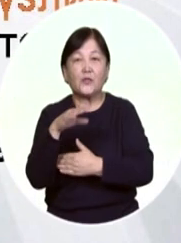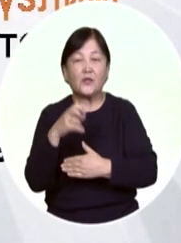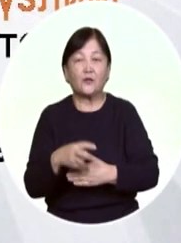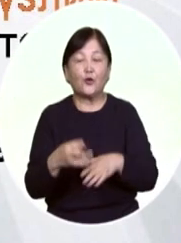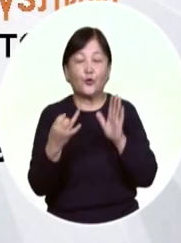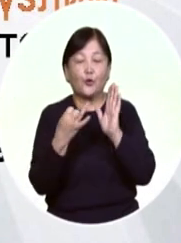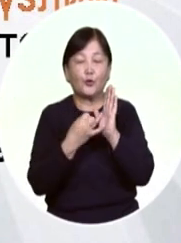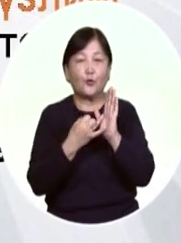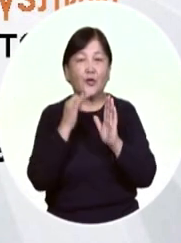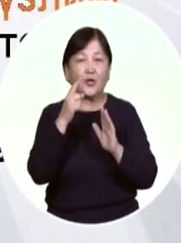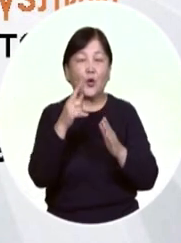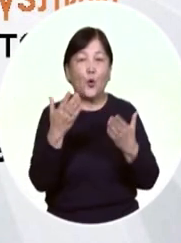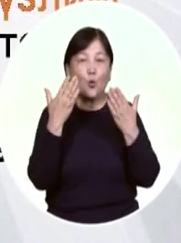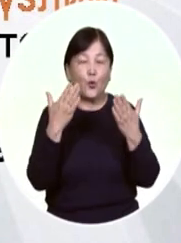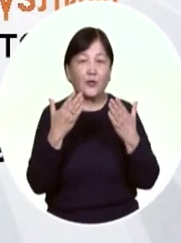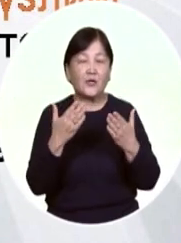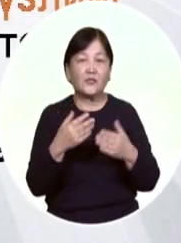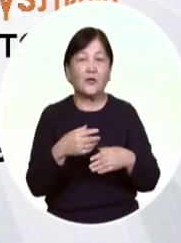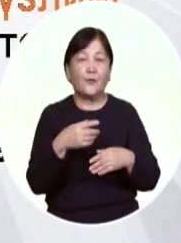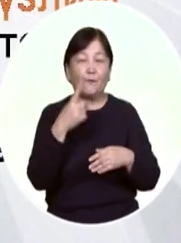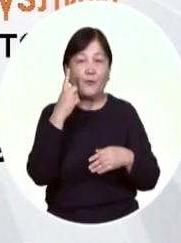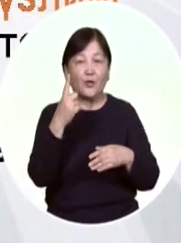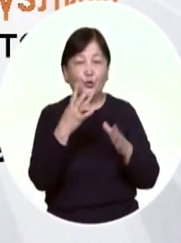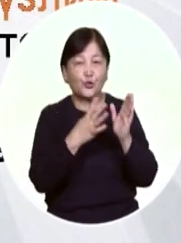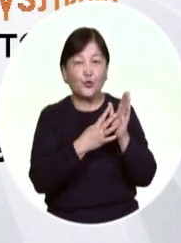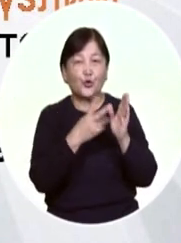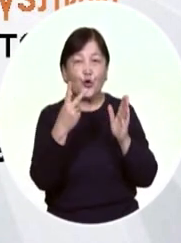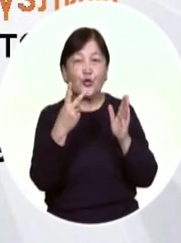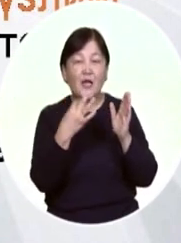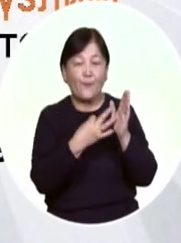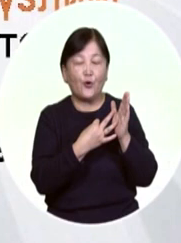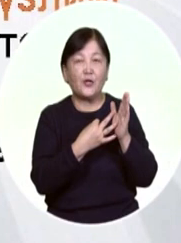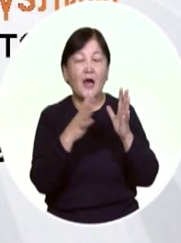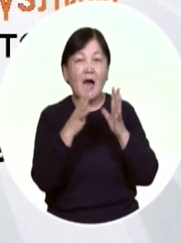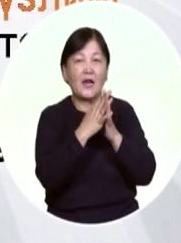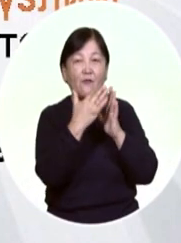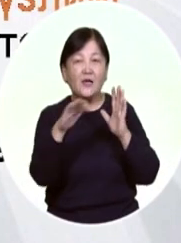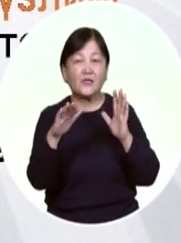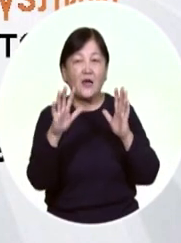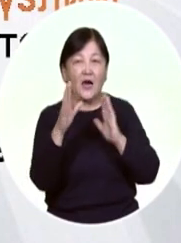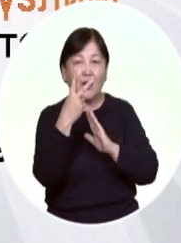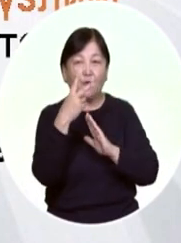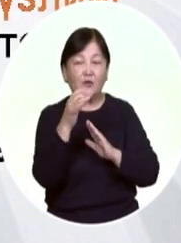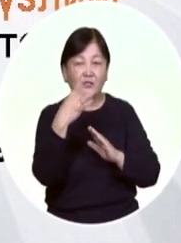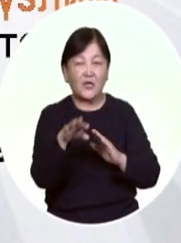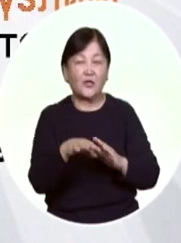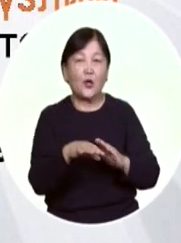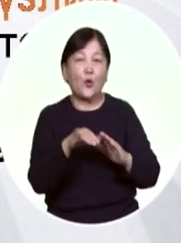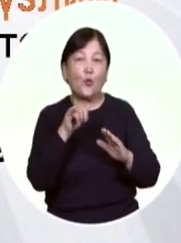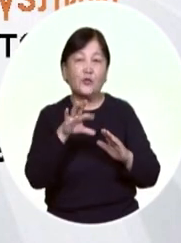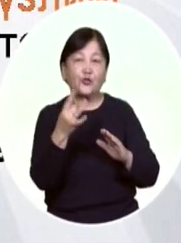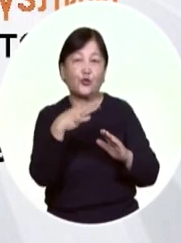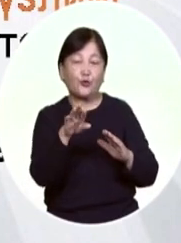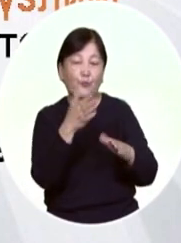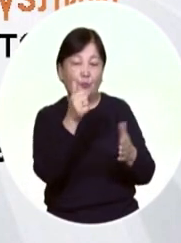7-р ихрлаас 28 оны 10-аас 12 дугаар сард энэ хүмүүсийг улс төрийн одоо тавцсан гаасан